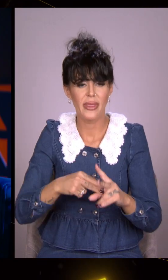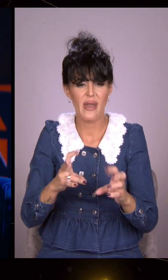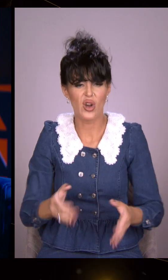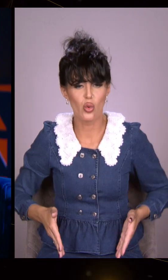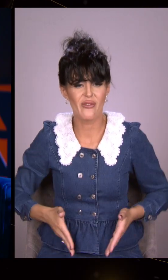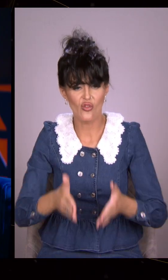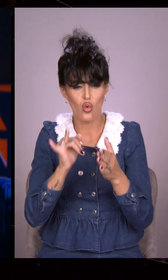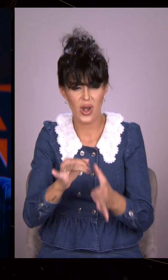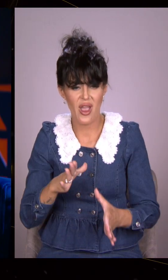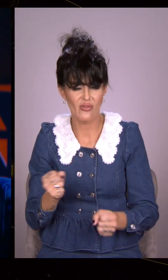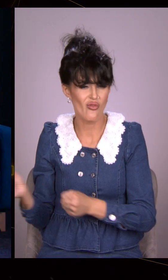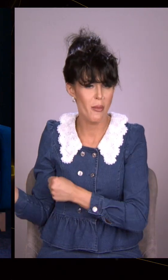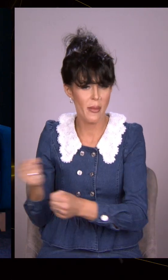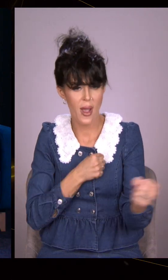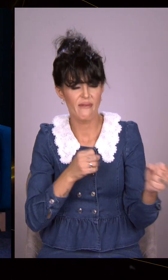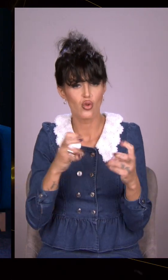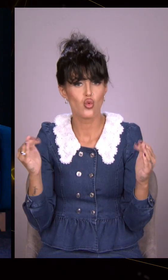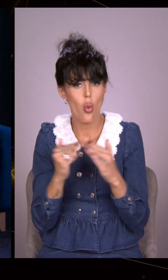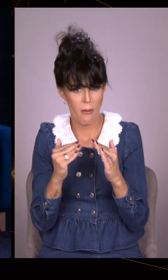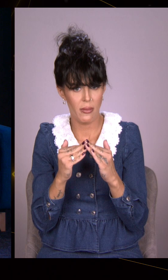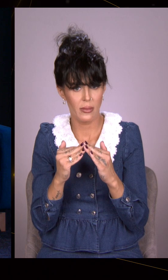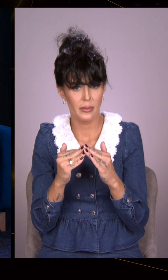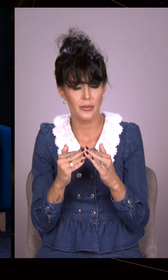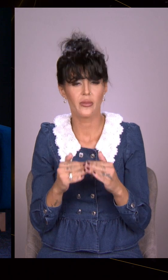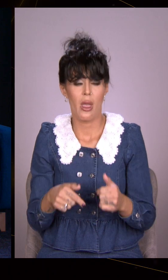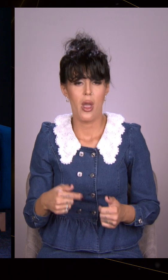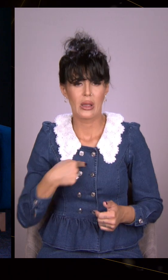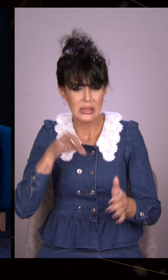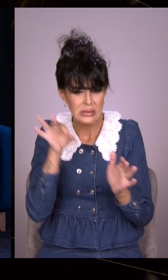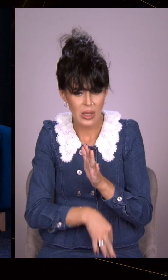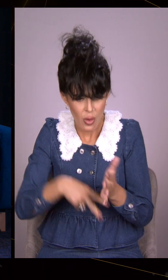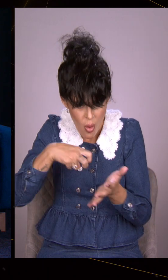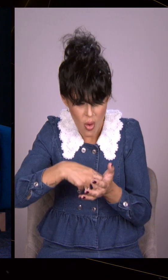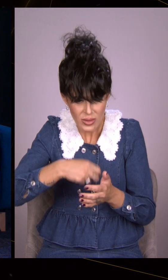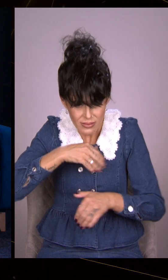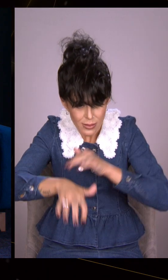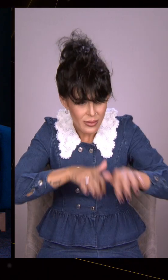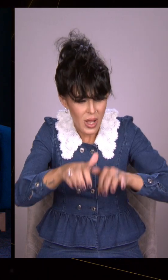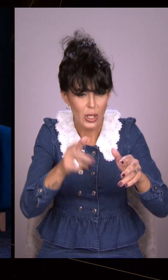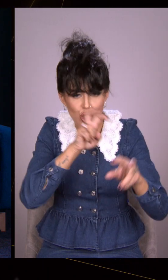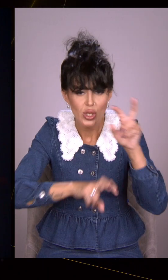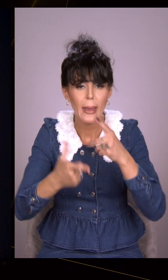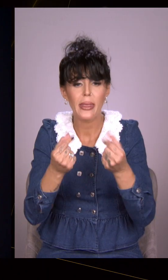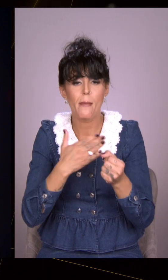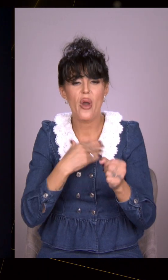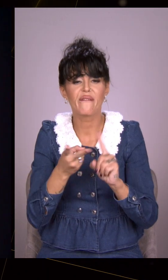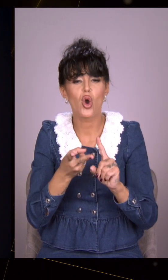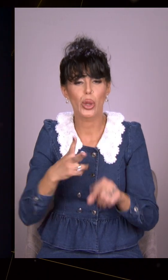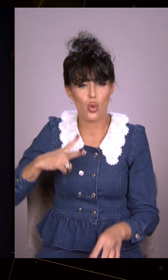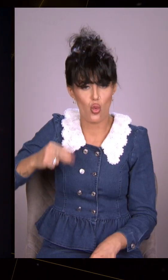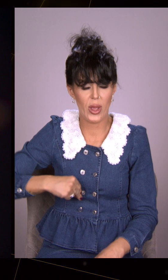і обстрілювали дома. Я на колінах полізла до Настусі.